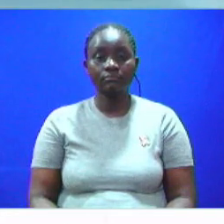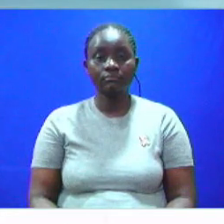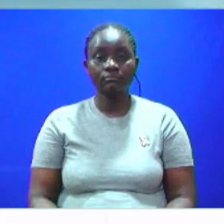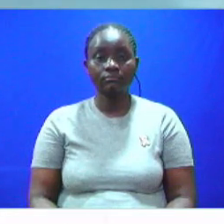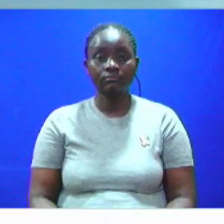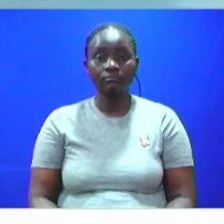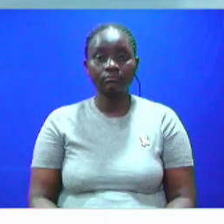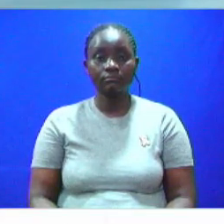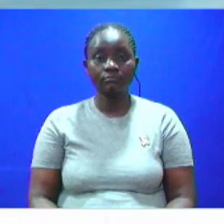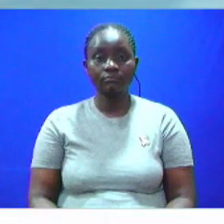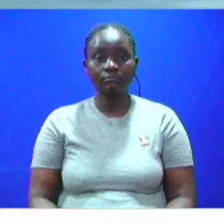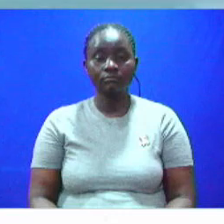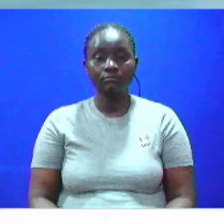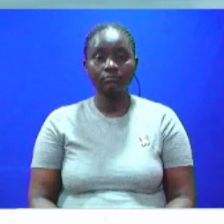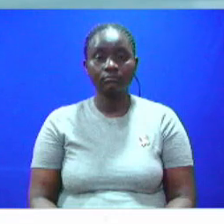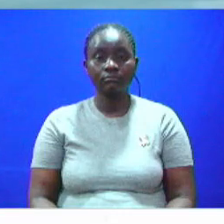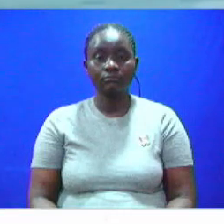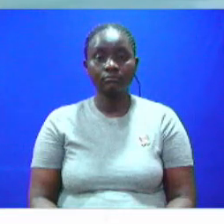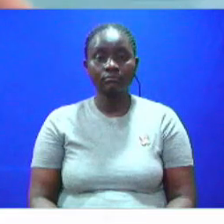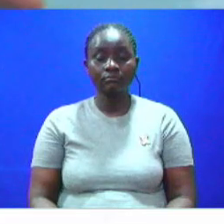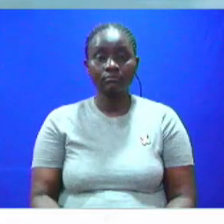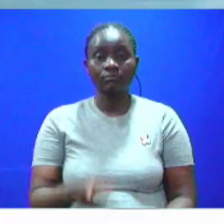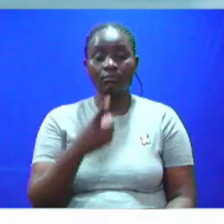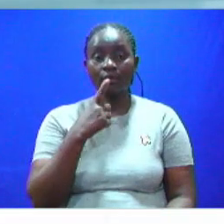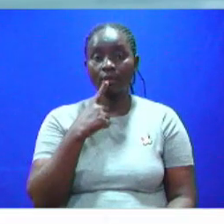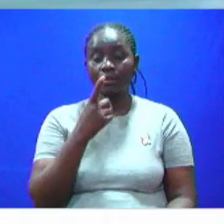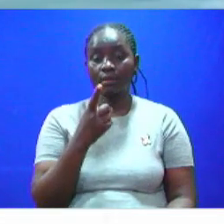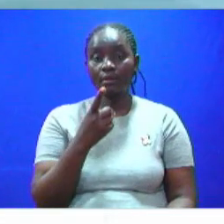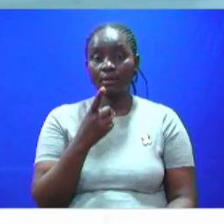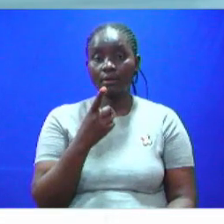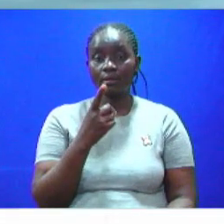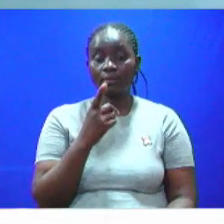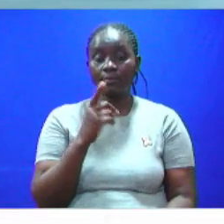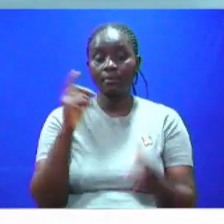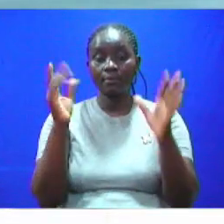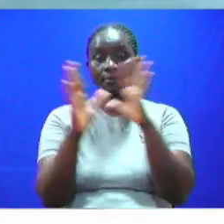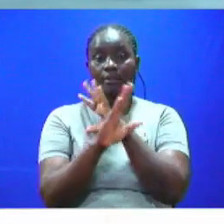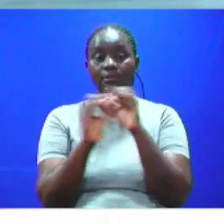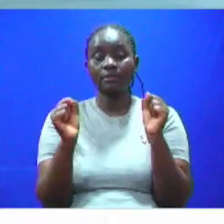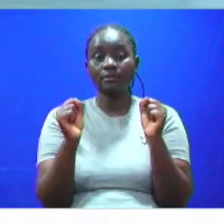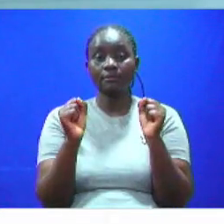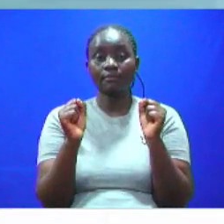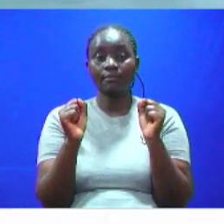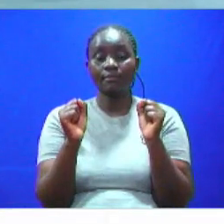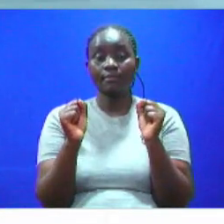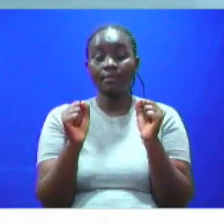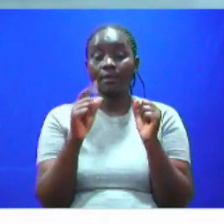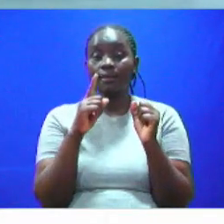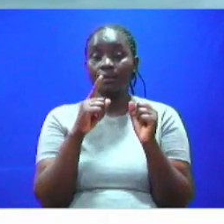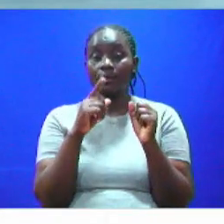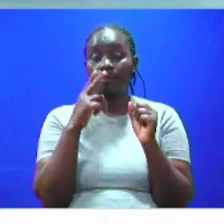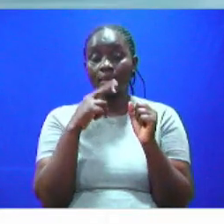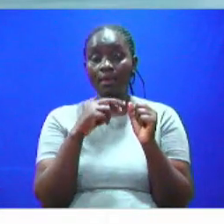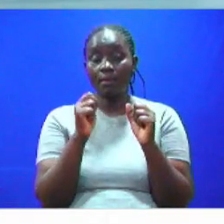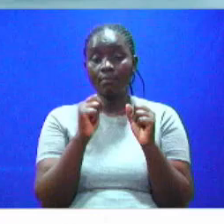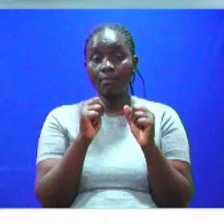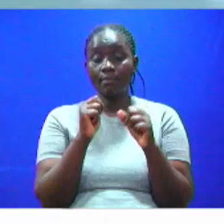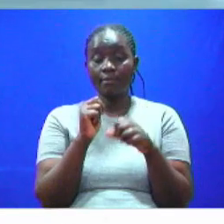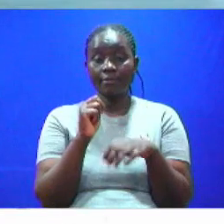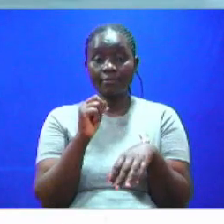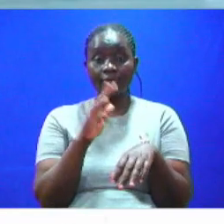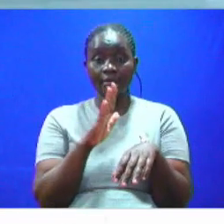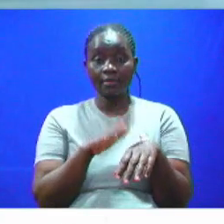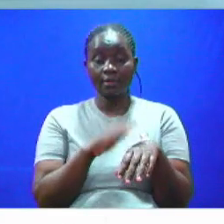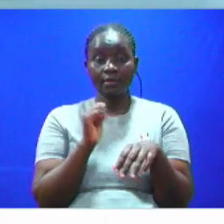Riginji. So nataka kumwambia William Samoei Ruto hivi. Yeye akigusa